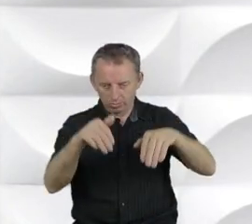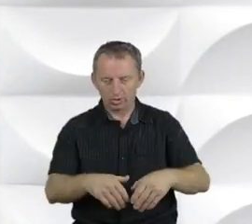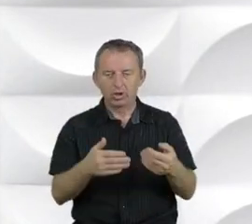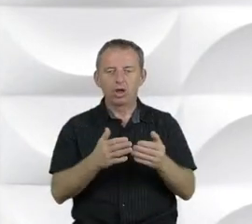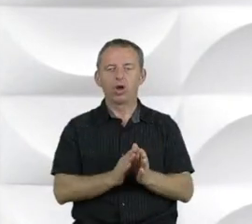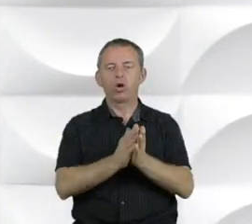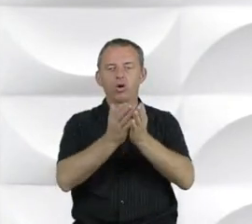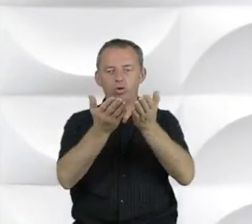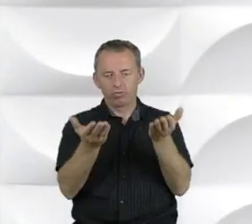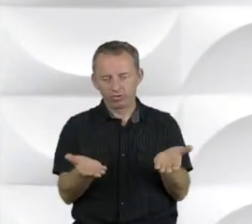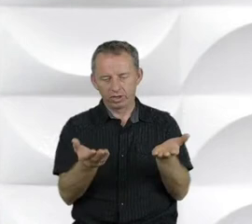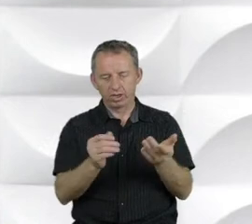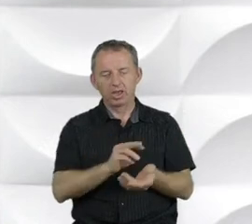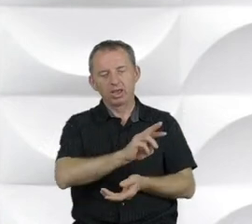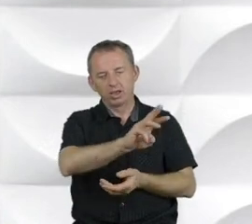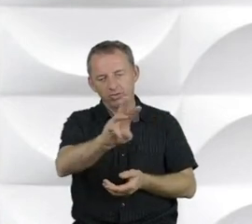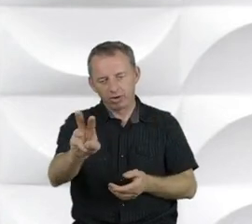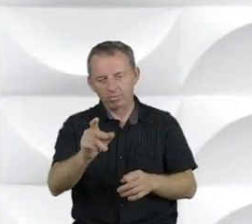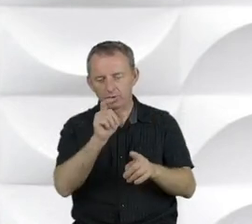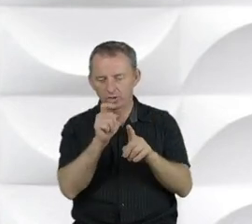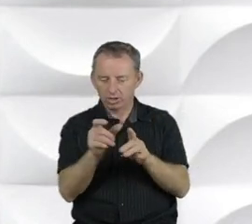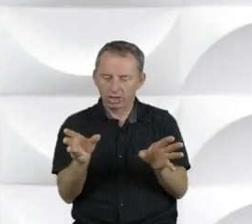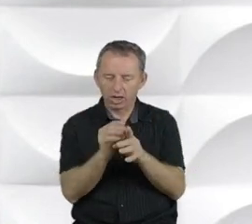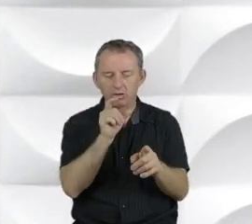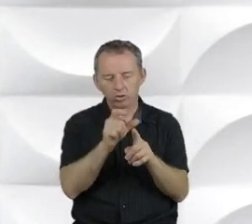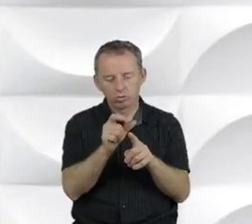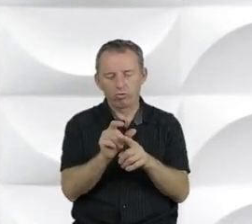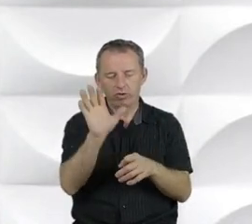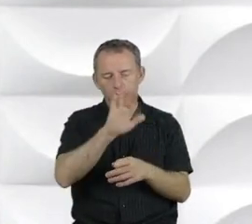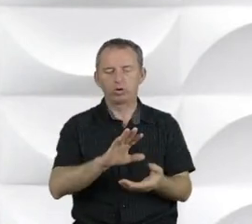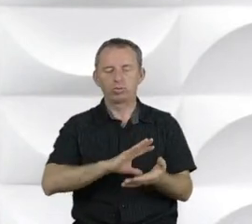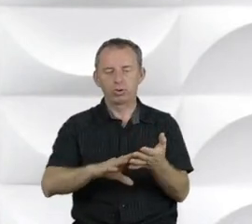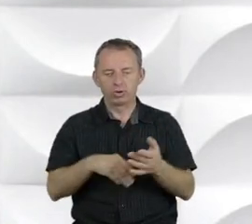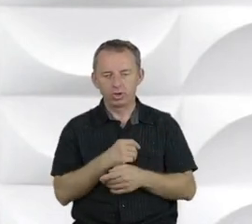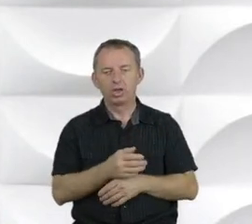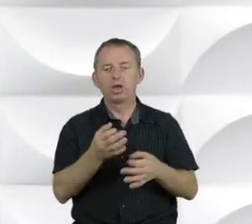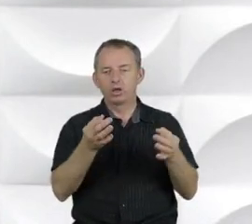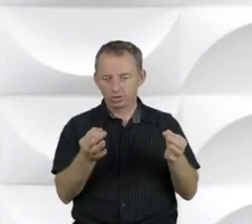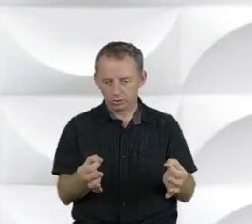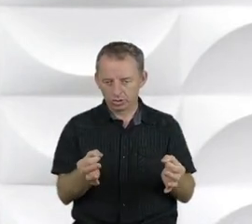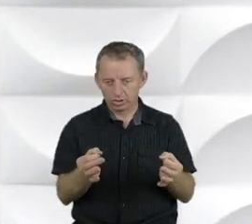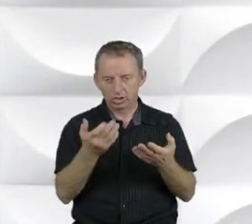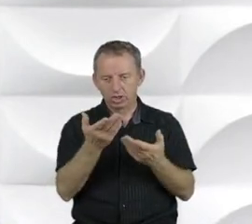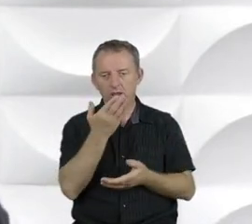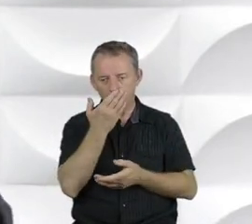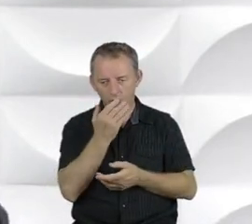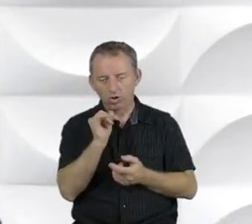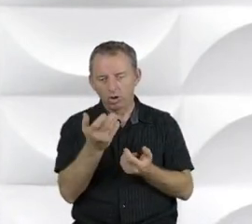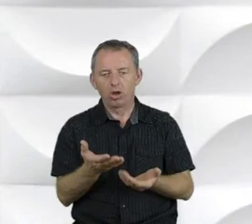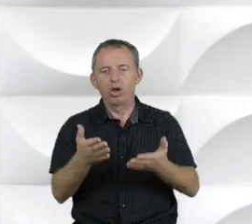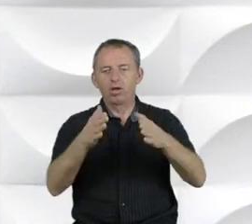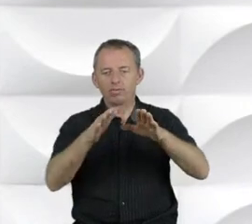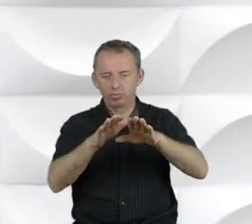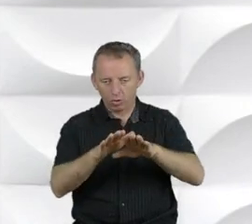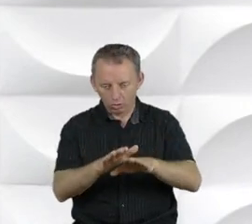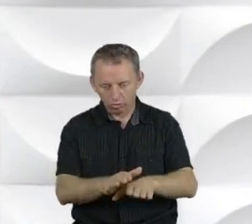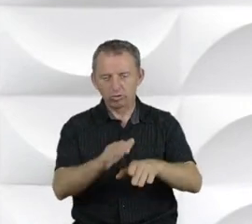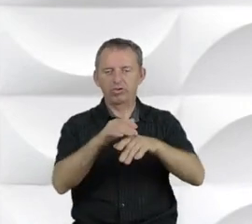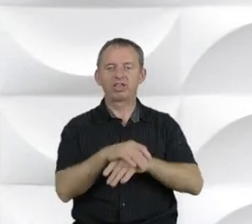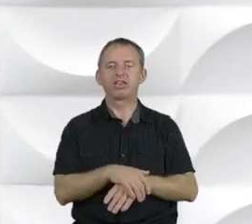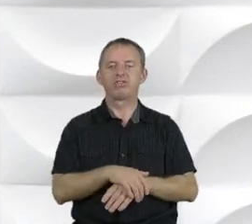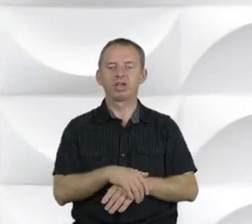otwierać z wami razem Pismo Święte. Dzisiaj chciałbym mówić o błogosławieństwie